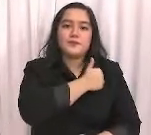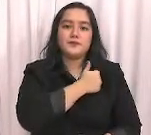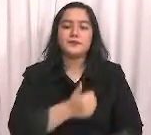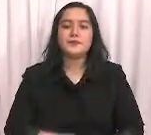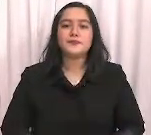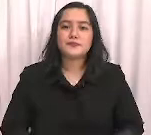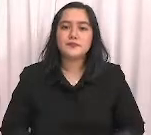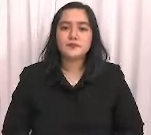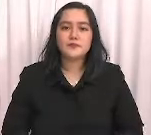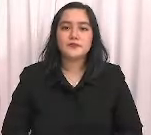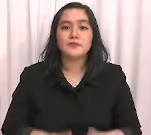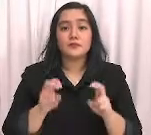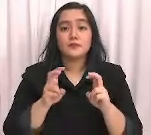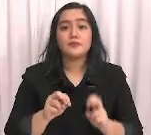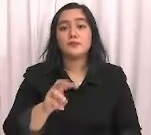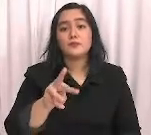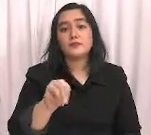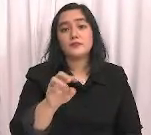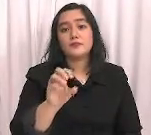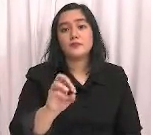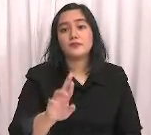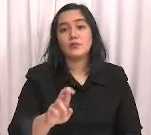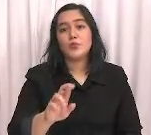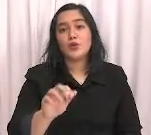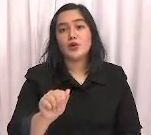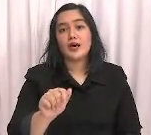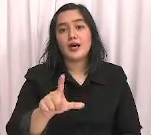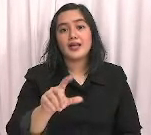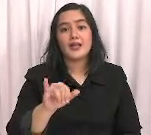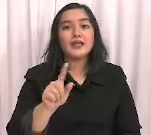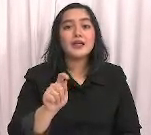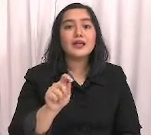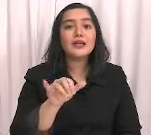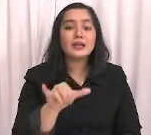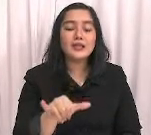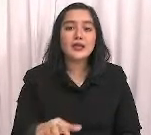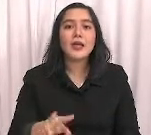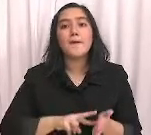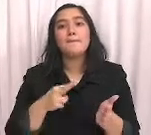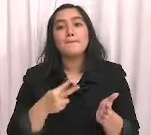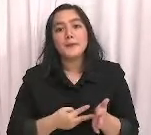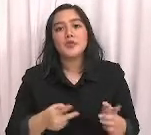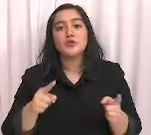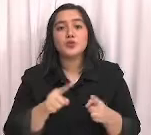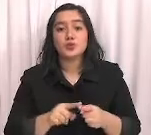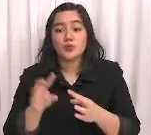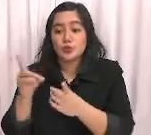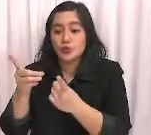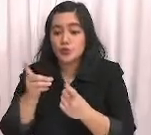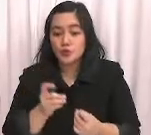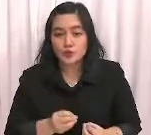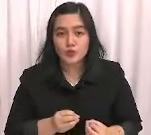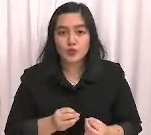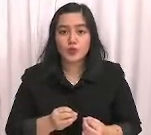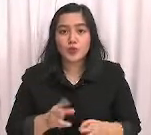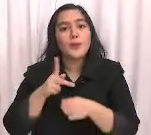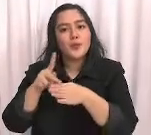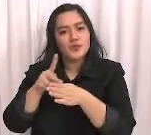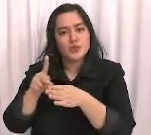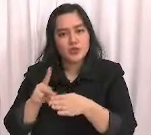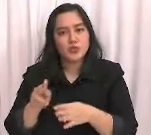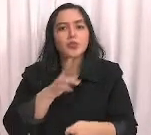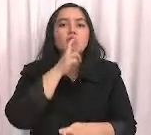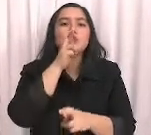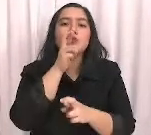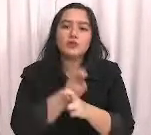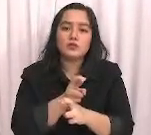ang morality, it means conformity to a standard or principle of right. Paggawa talaga ng